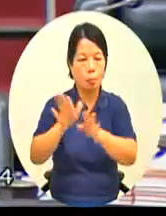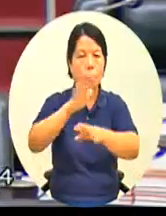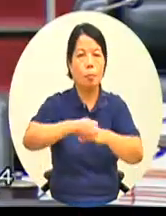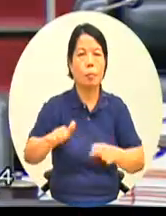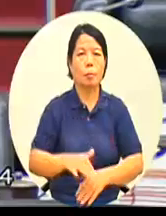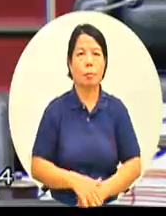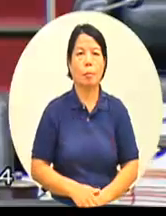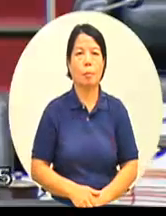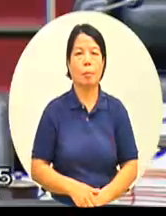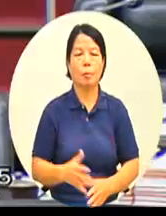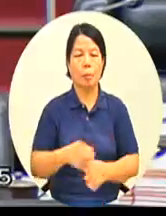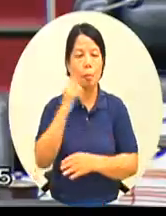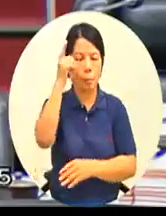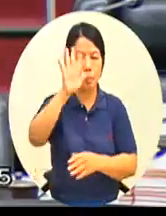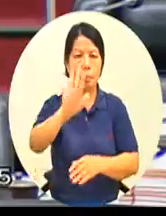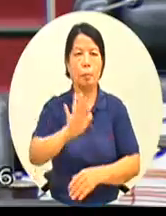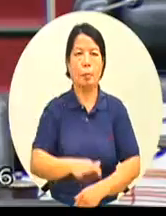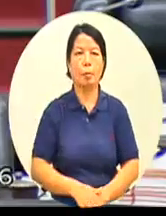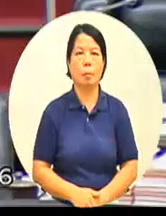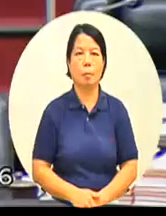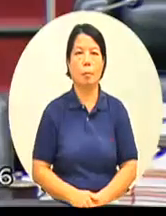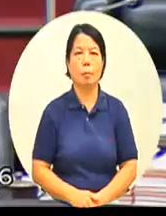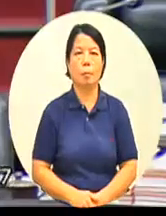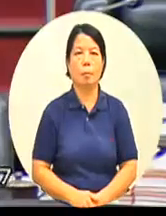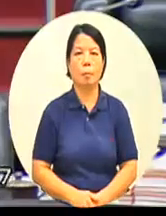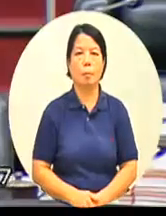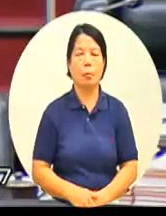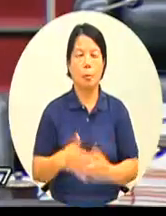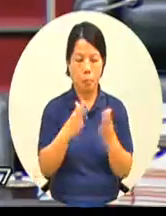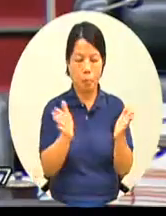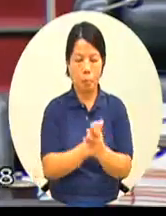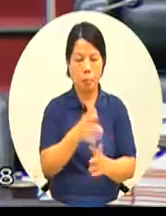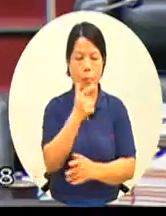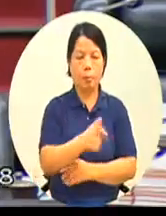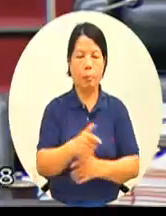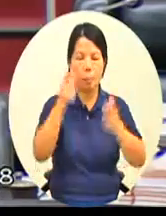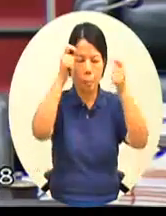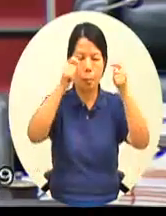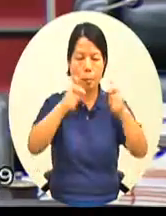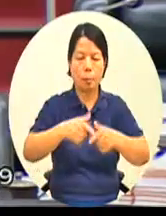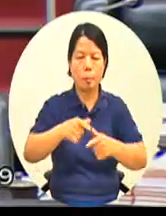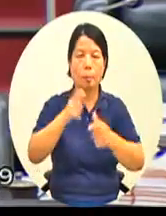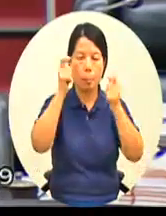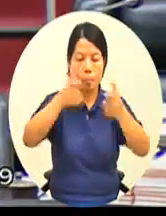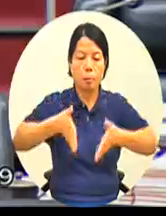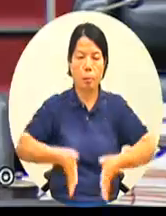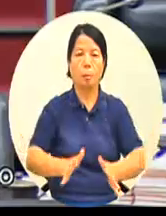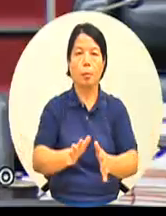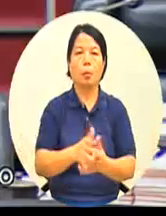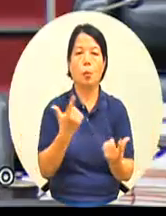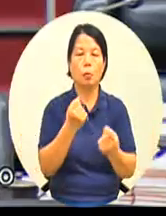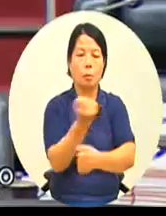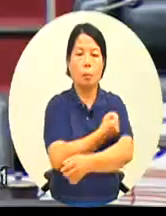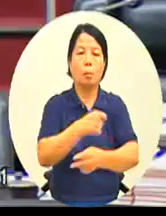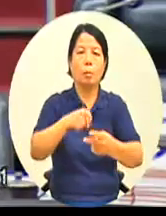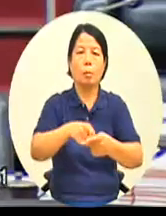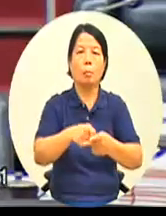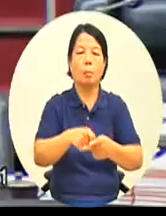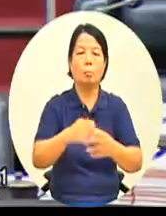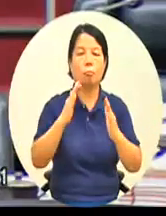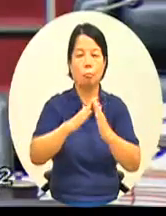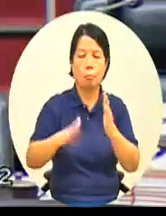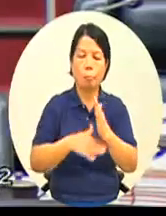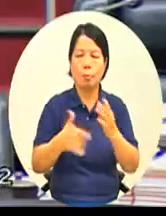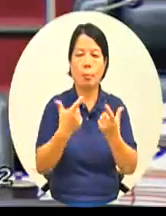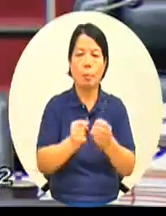而且会更有感。所以我们都是在这个地方出生长大的孩子，我自己也是劳工家庭出生的，